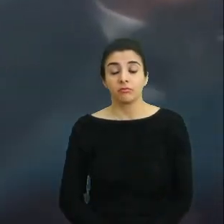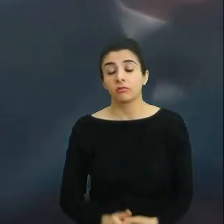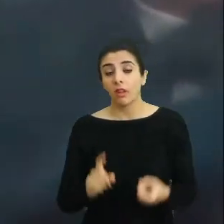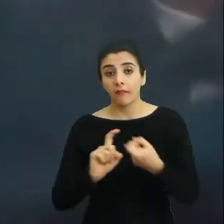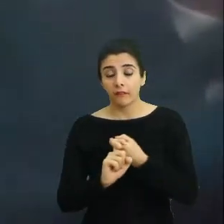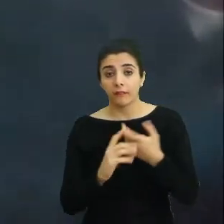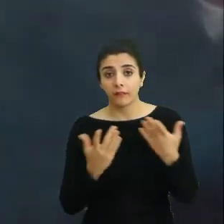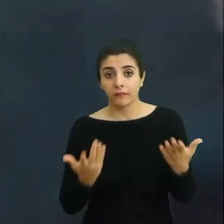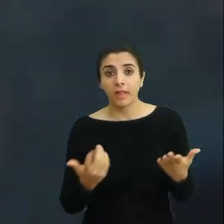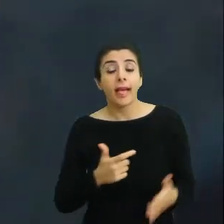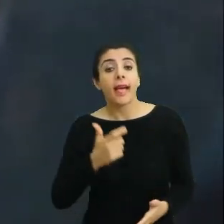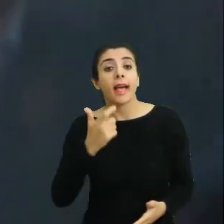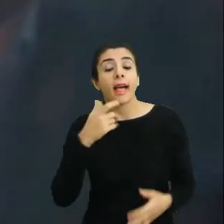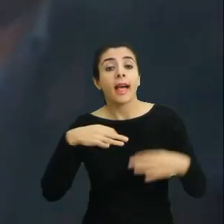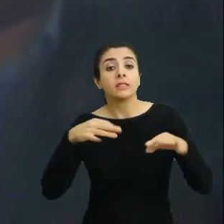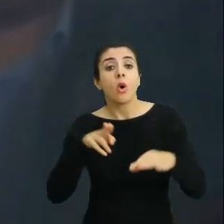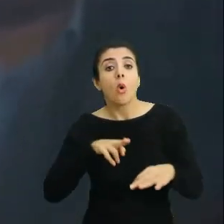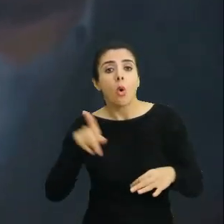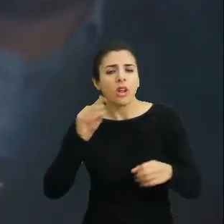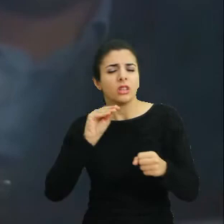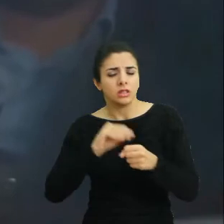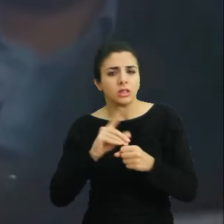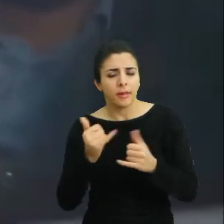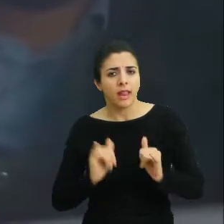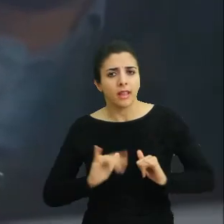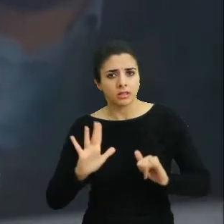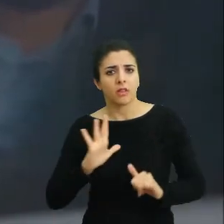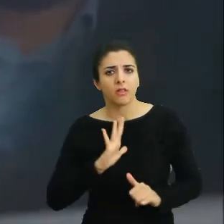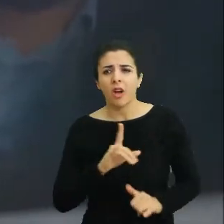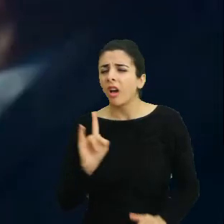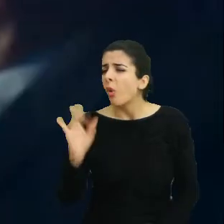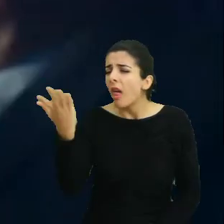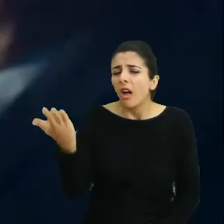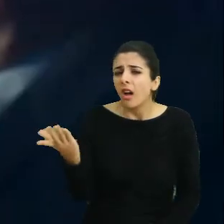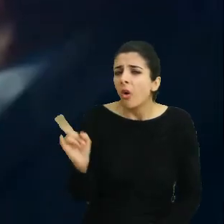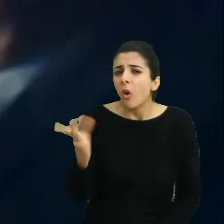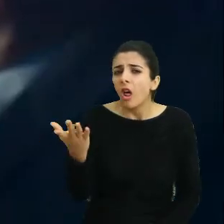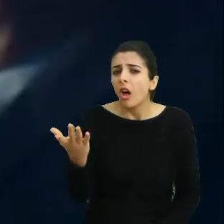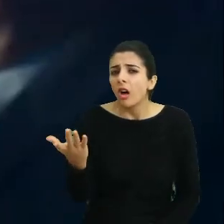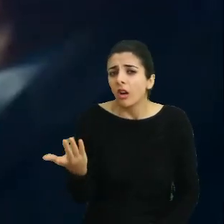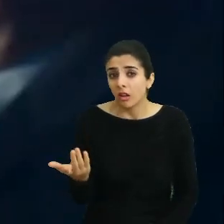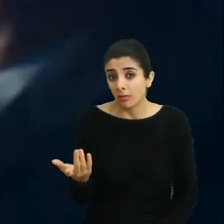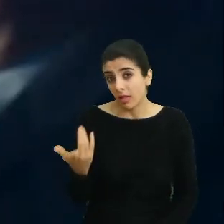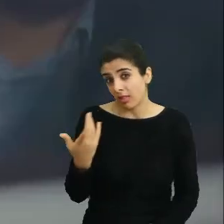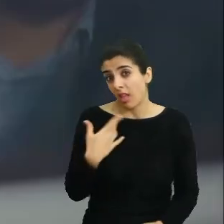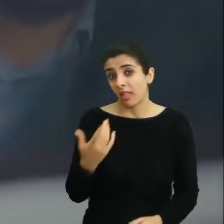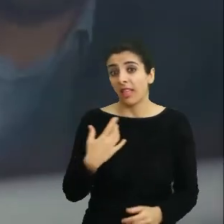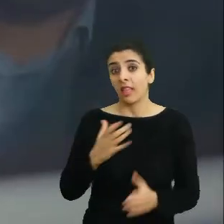Hatta Eskişehir yolu bile rahatsız bu durumdan. Onlara neymiş? Teşkilatın derdi Eskişehir yolu mu